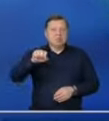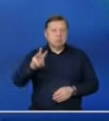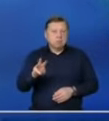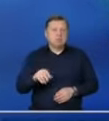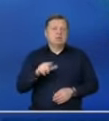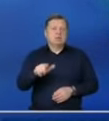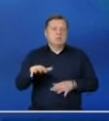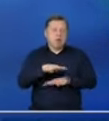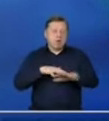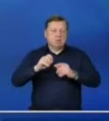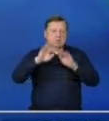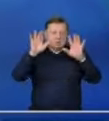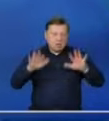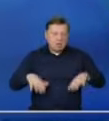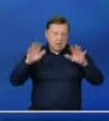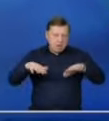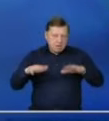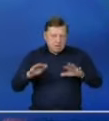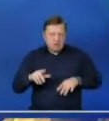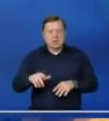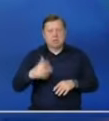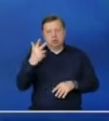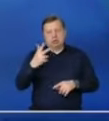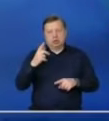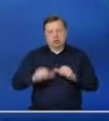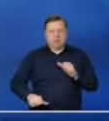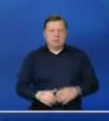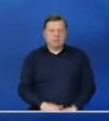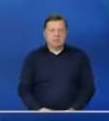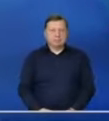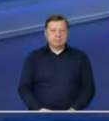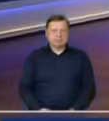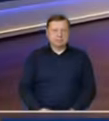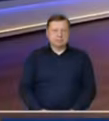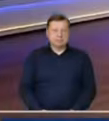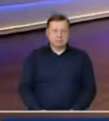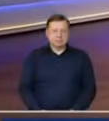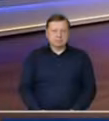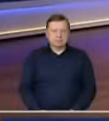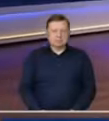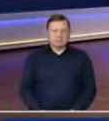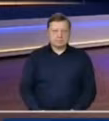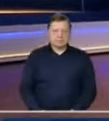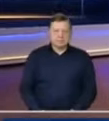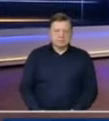pochmurno, deszcz ze śniegiem tylko rankiem, no i tam 3 stopnie powyżej zera.